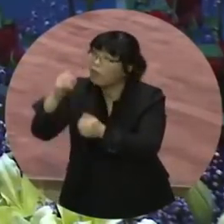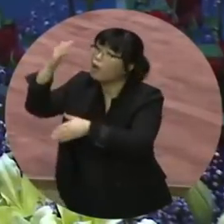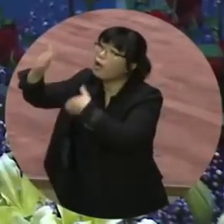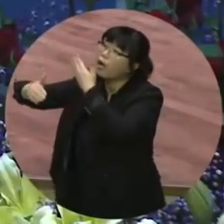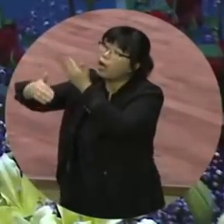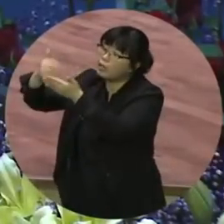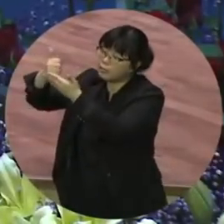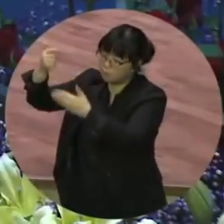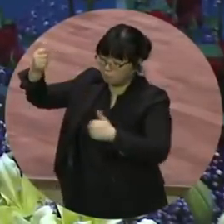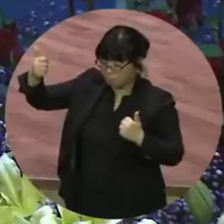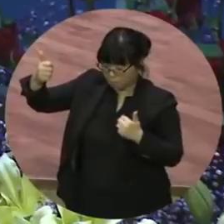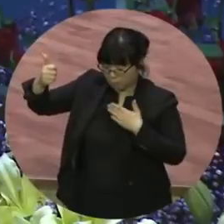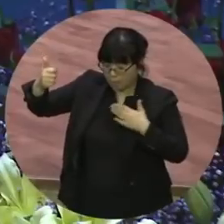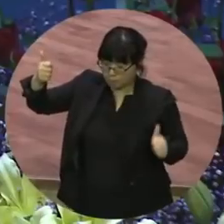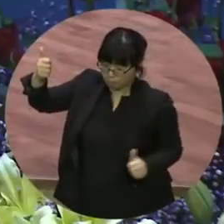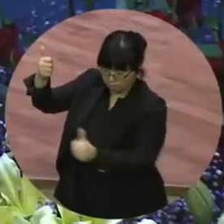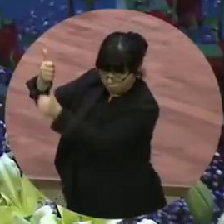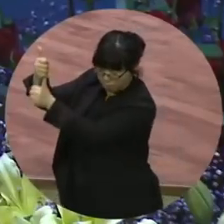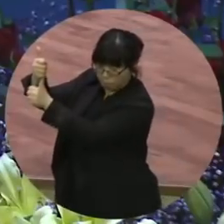대로.